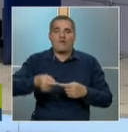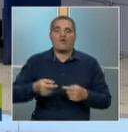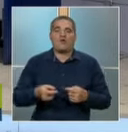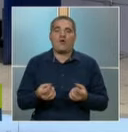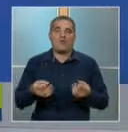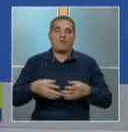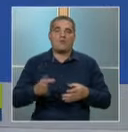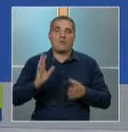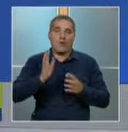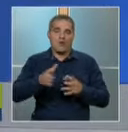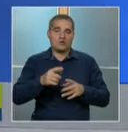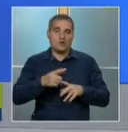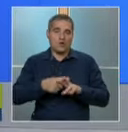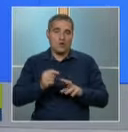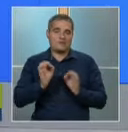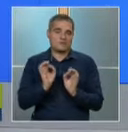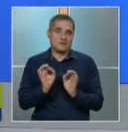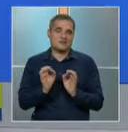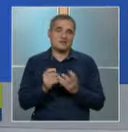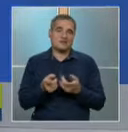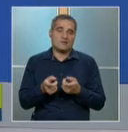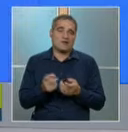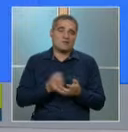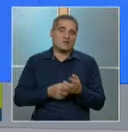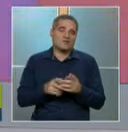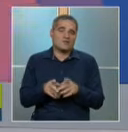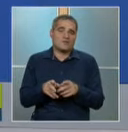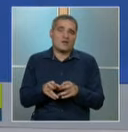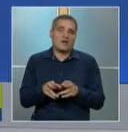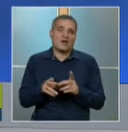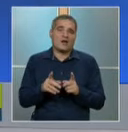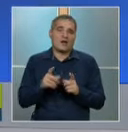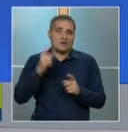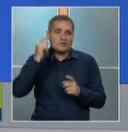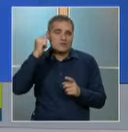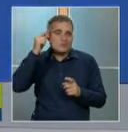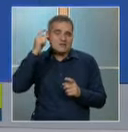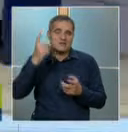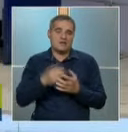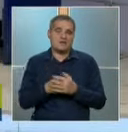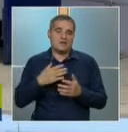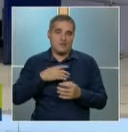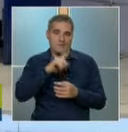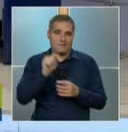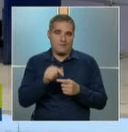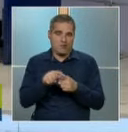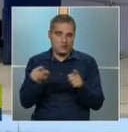от техното. Но истината е, че просто това е като едва ли не убеждение. Имаме въпрос.